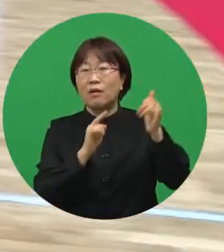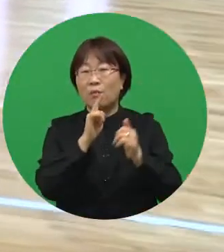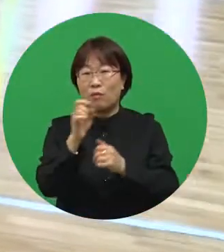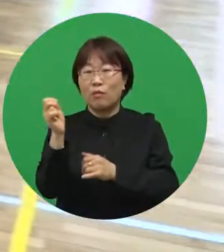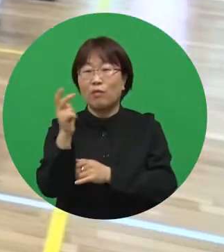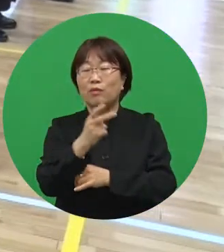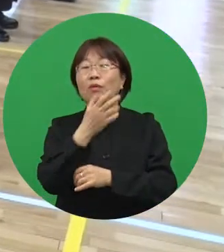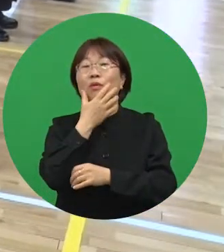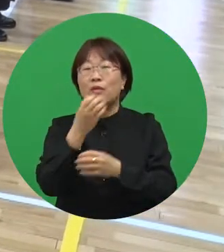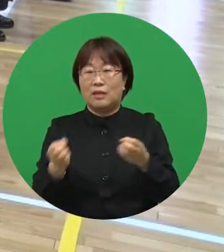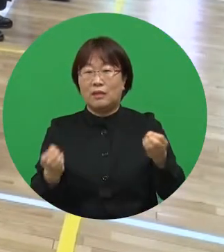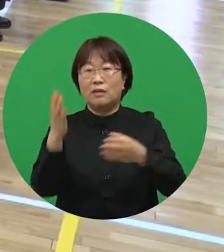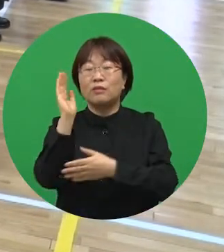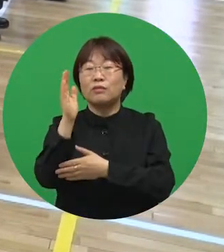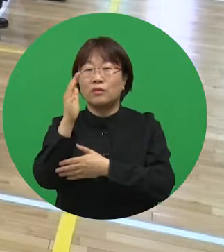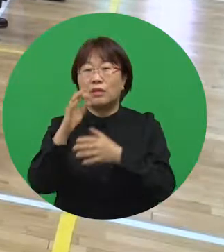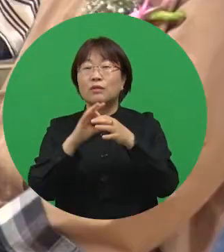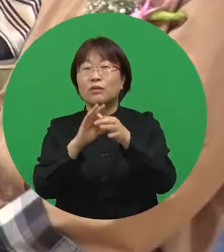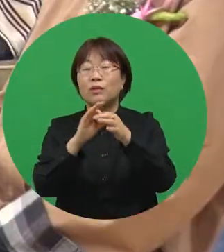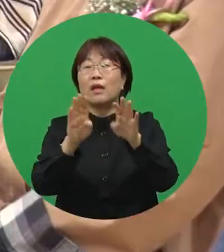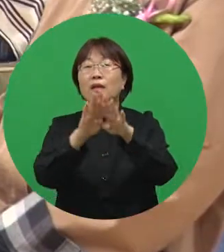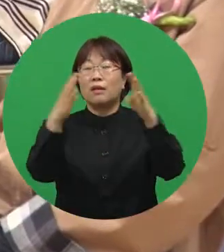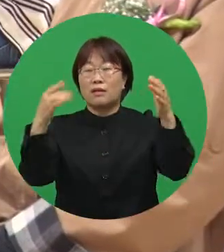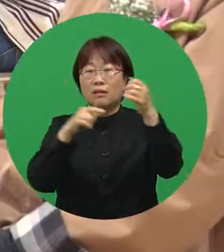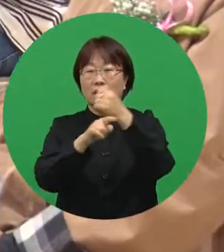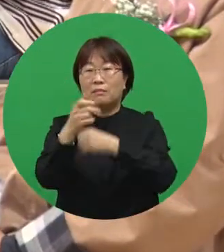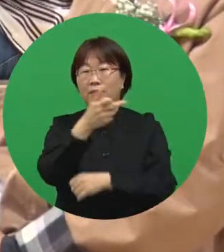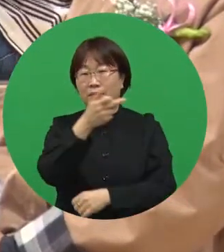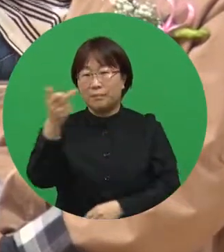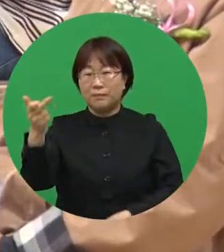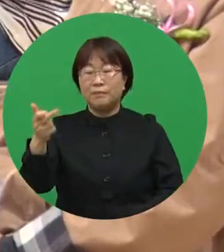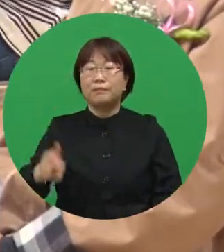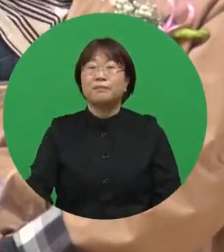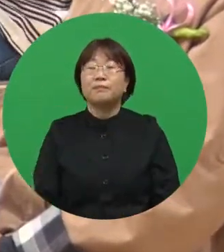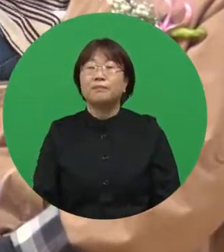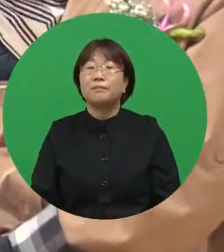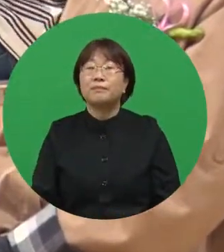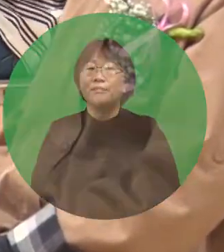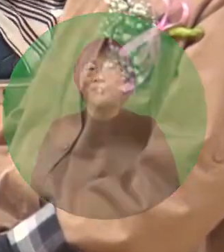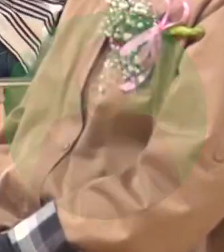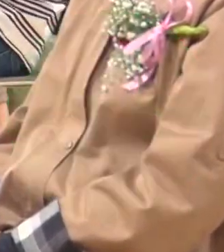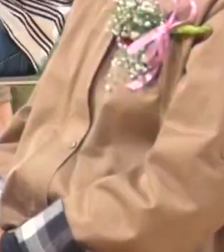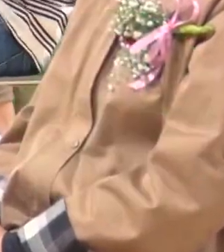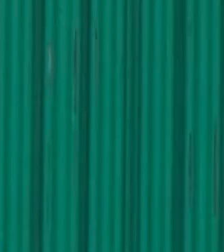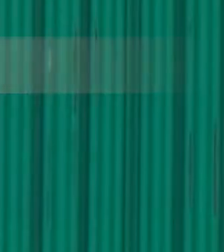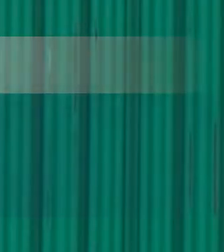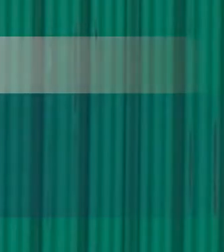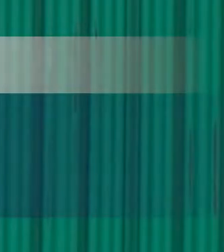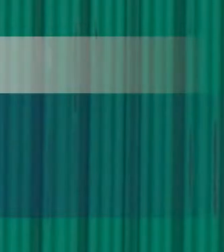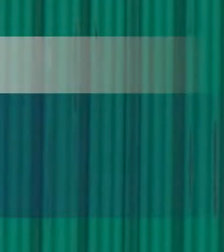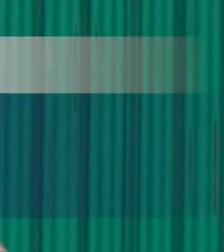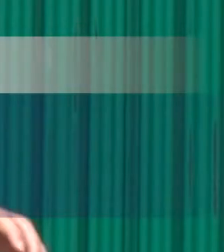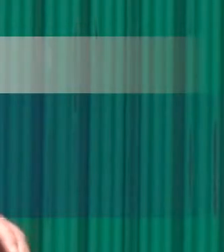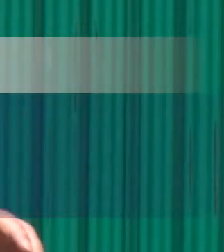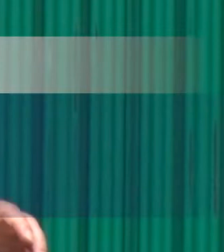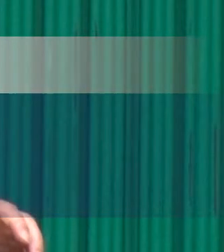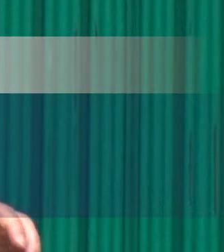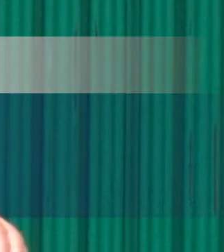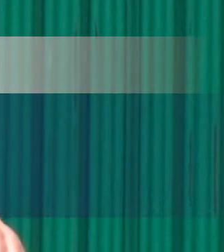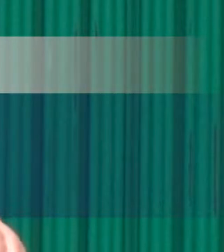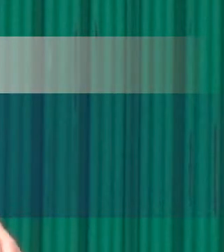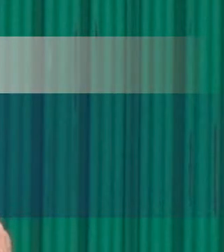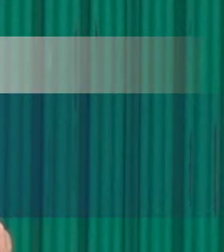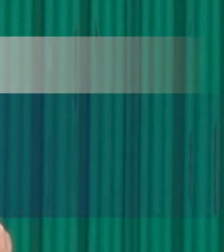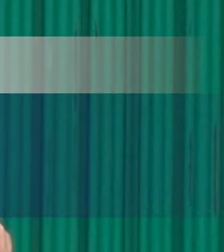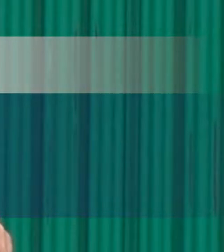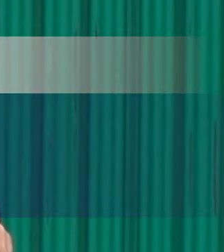경과보고 등에 이어 이성구청장의 축사로 개관의 의미를 한층 뜻깊게 밝혀줬습니다. 발달장애인